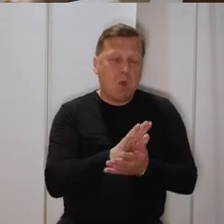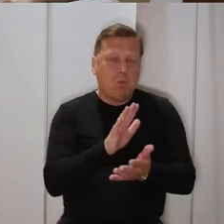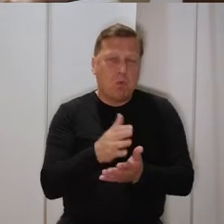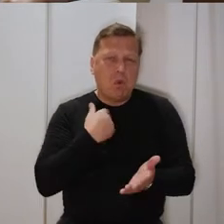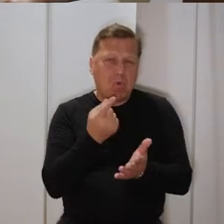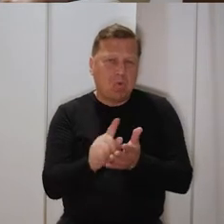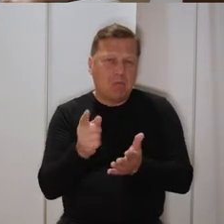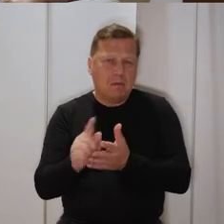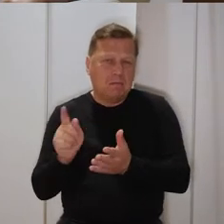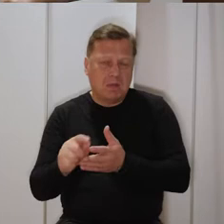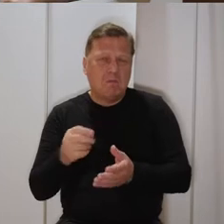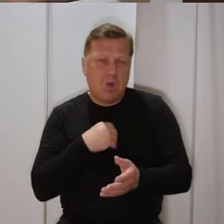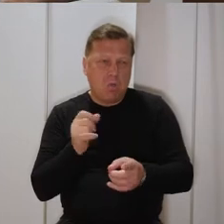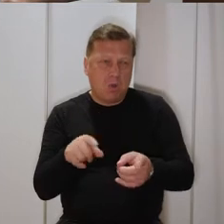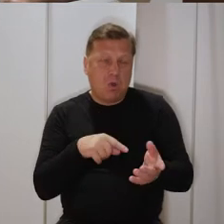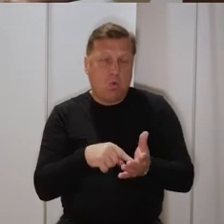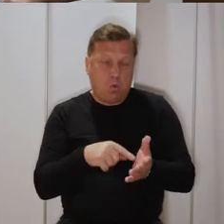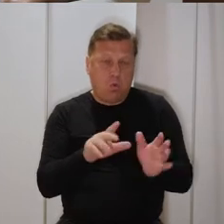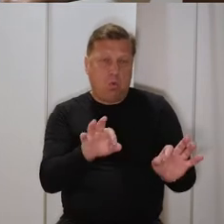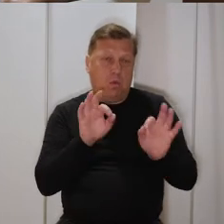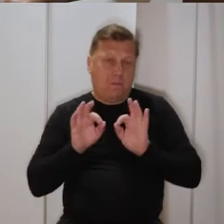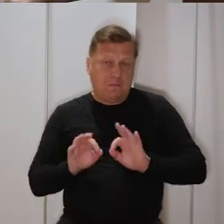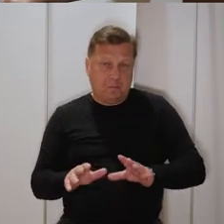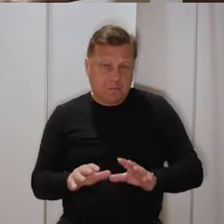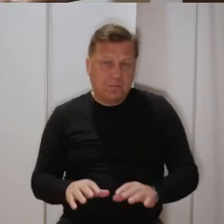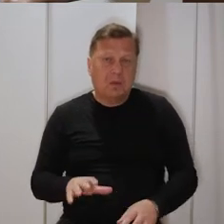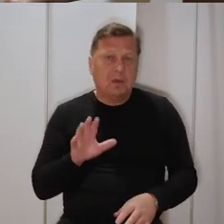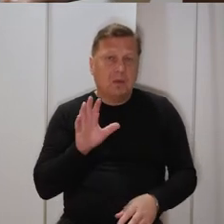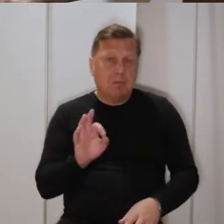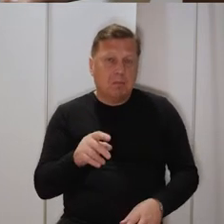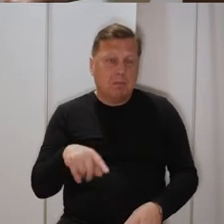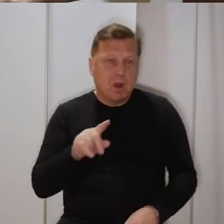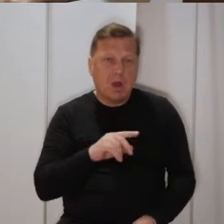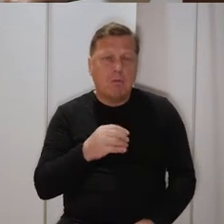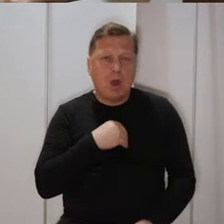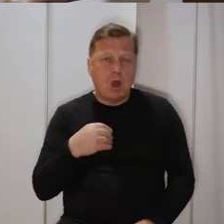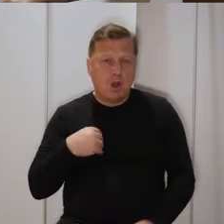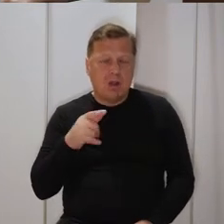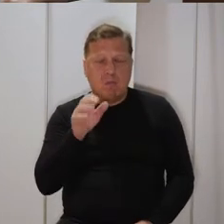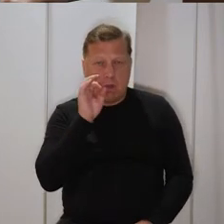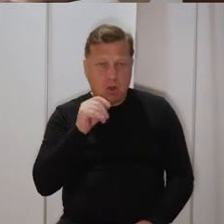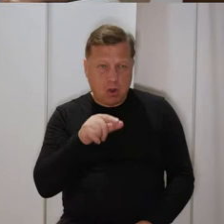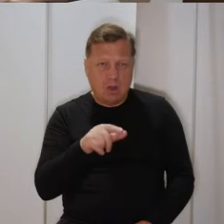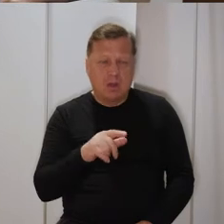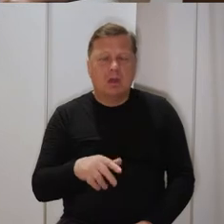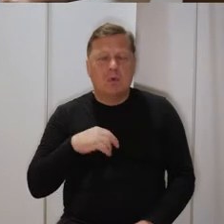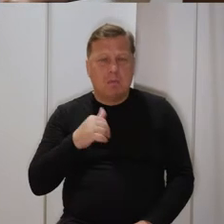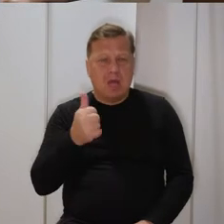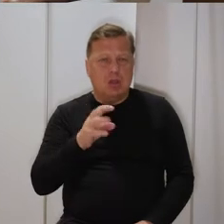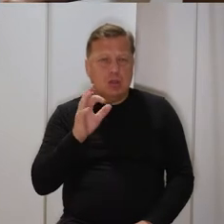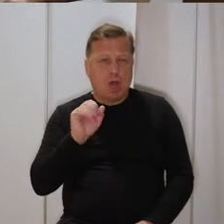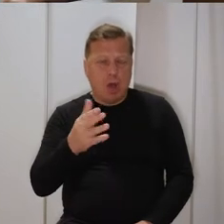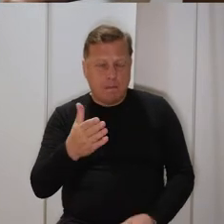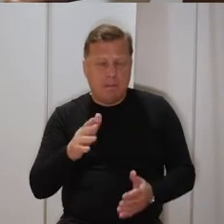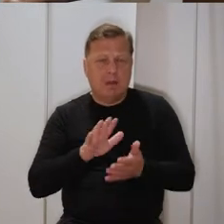które już były wtedy w Polsce, ponieważ Polish Pornographics wydało jakby pierwszy tom swojej